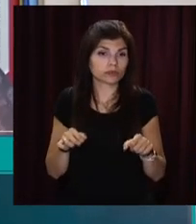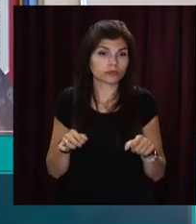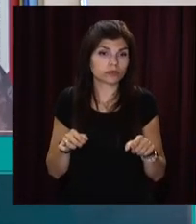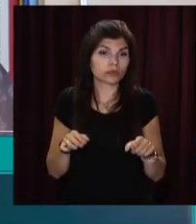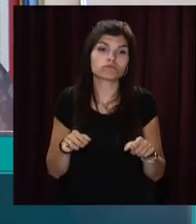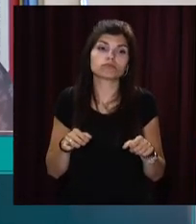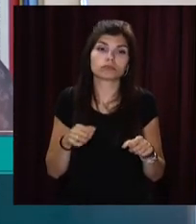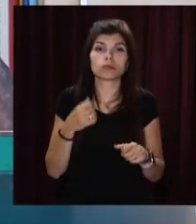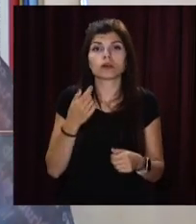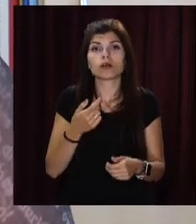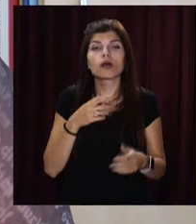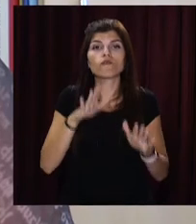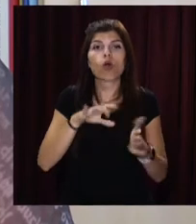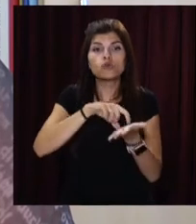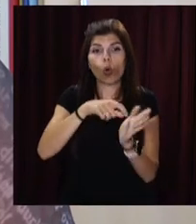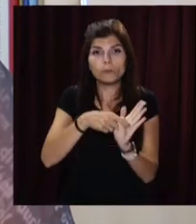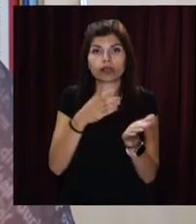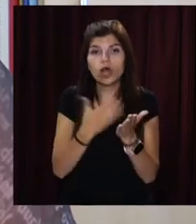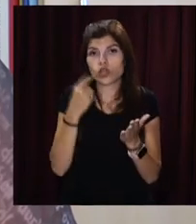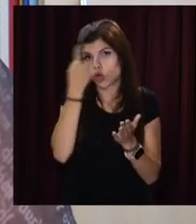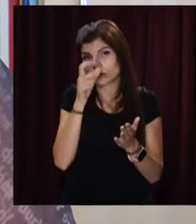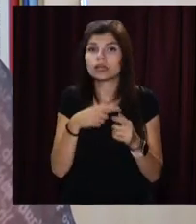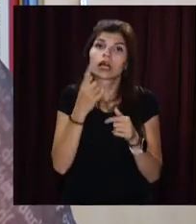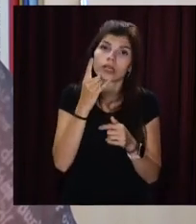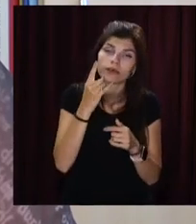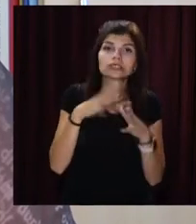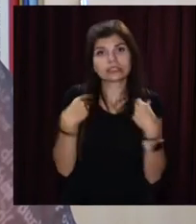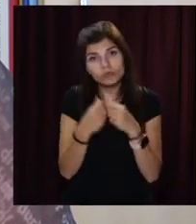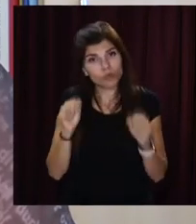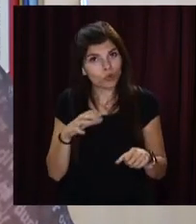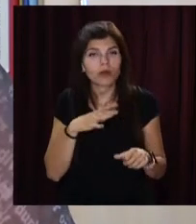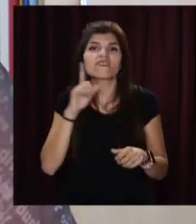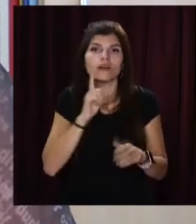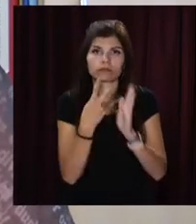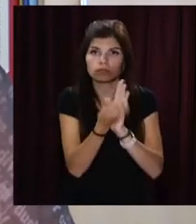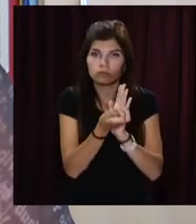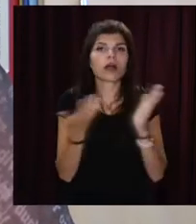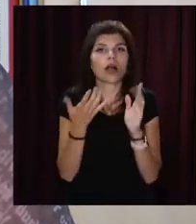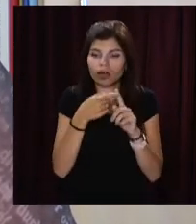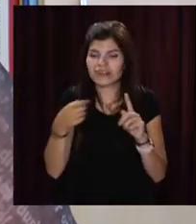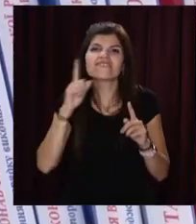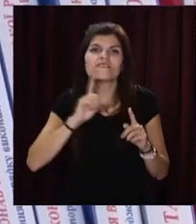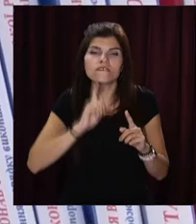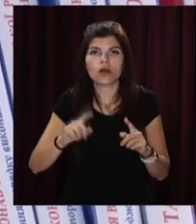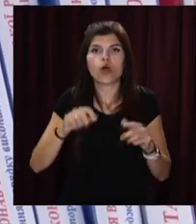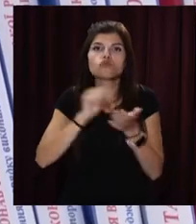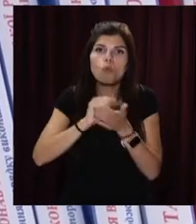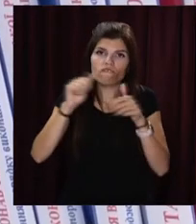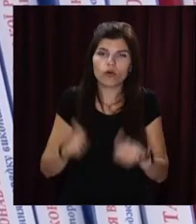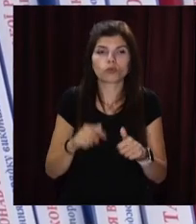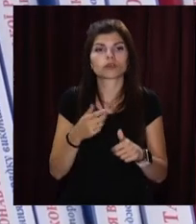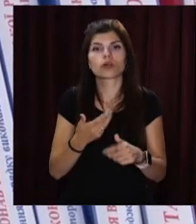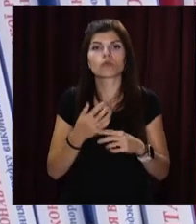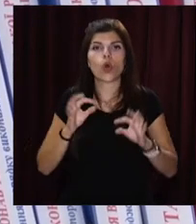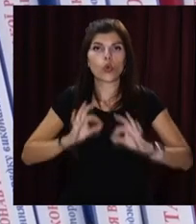конфліктній ситуації в родині. Також можливість надання послуг у кризовій кімнаті, де особа